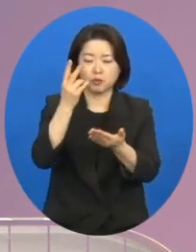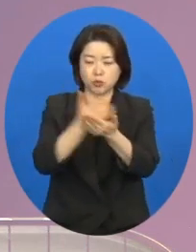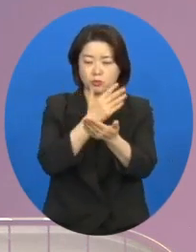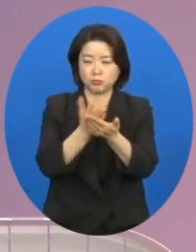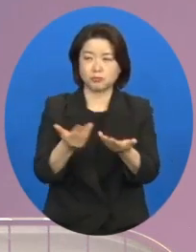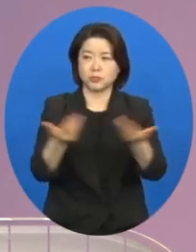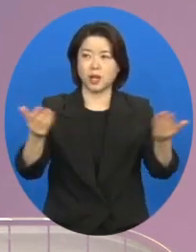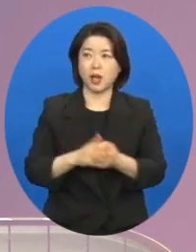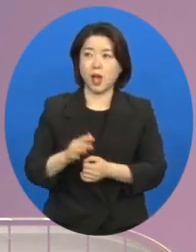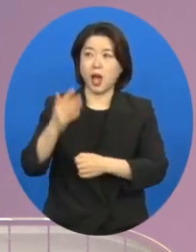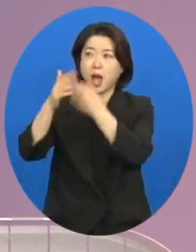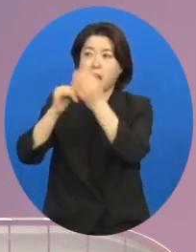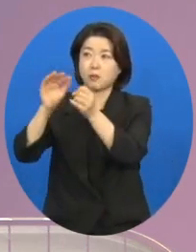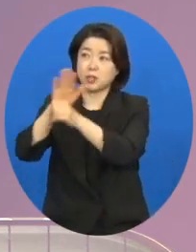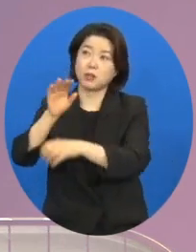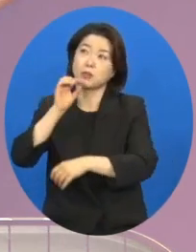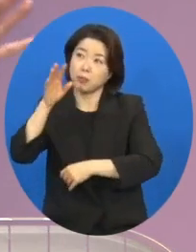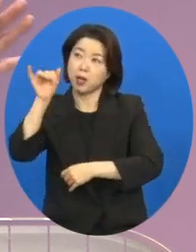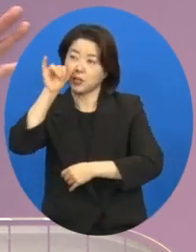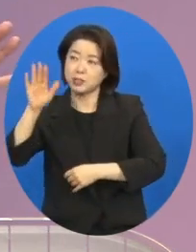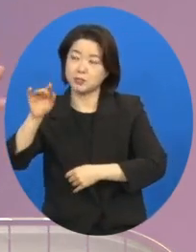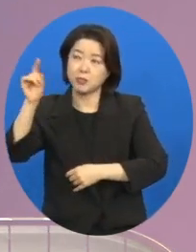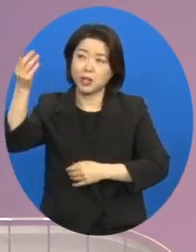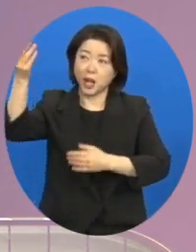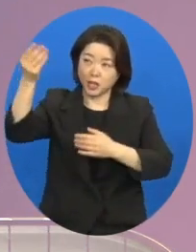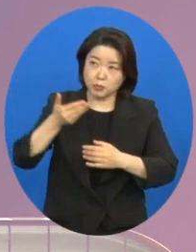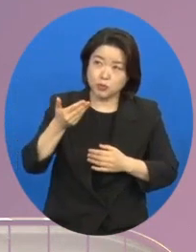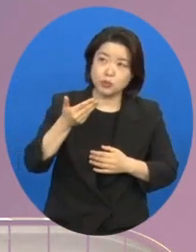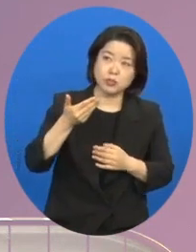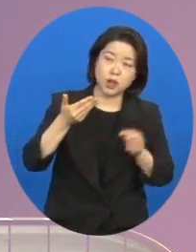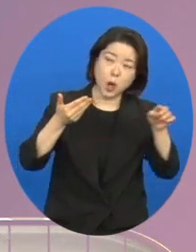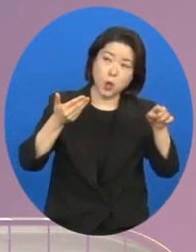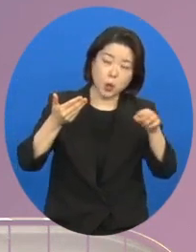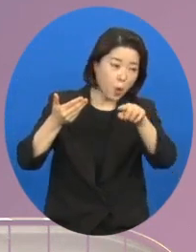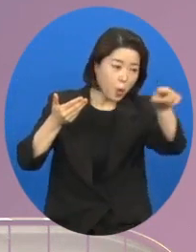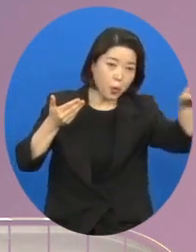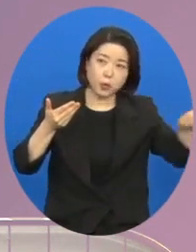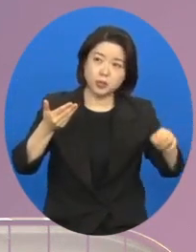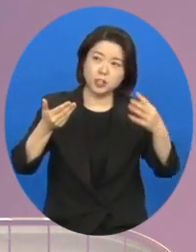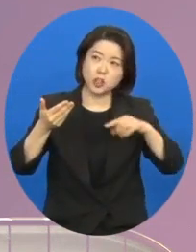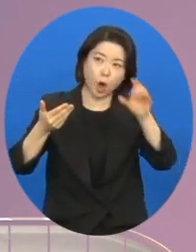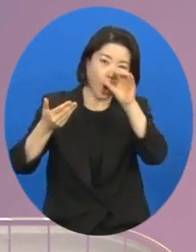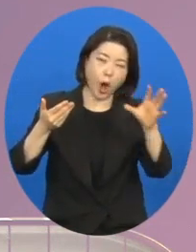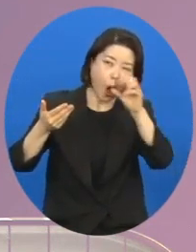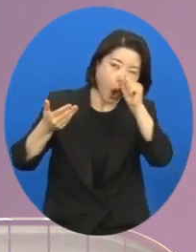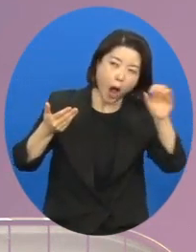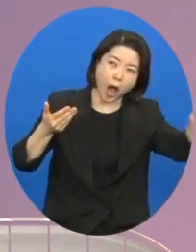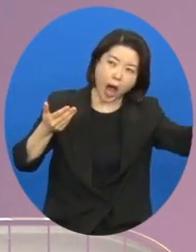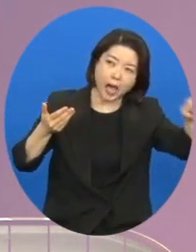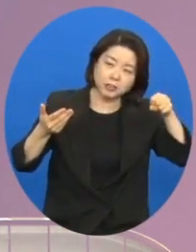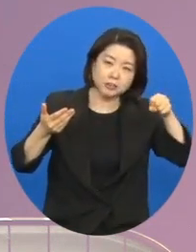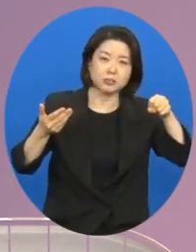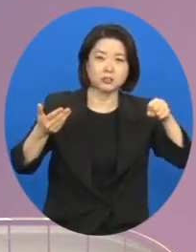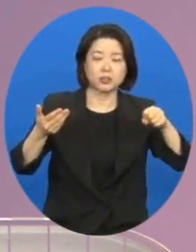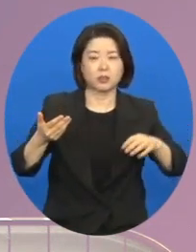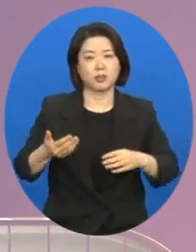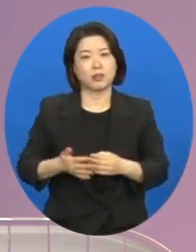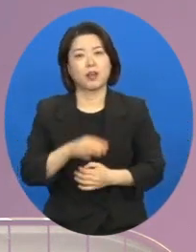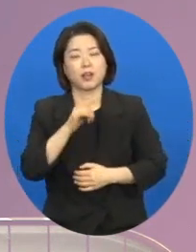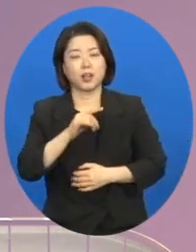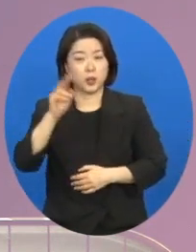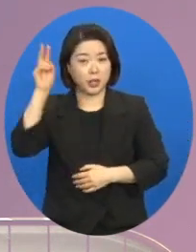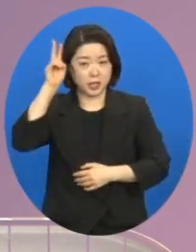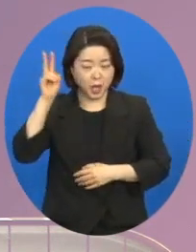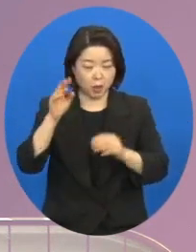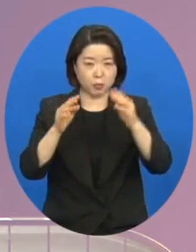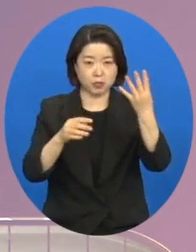실상 하나님이 주신 것 다른 것들을 더 사랑해서 하나님을 잊고 사는 사람들이죠. 그래서 야고보서 4장